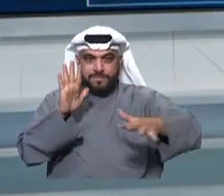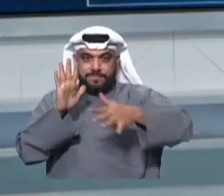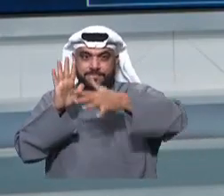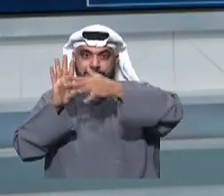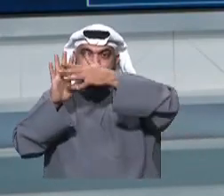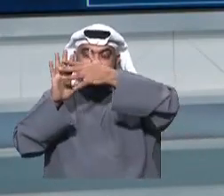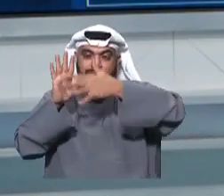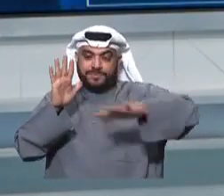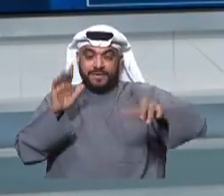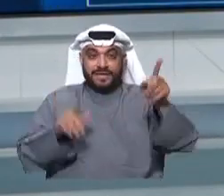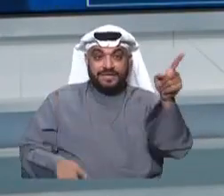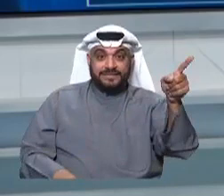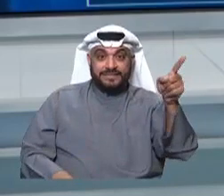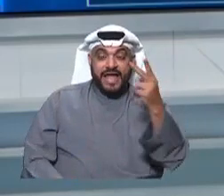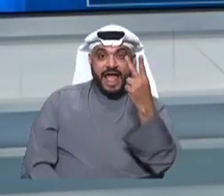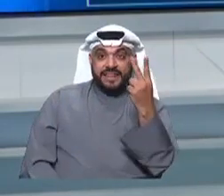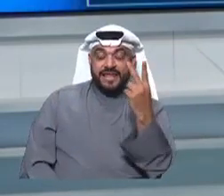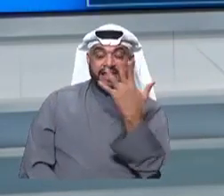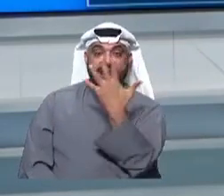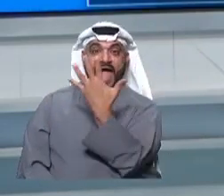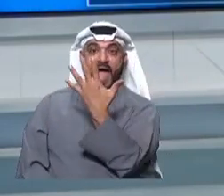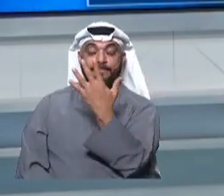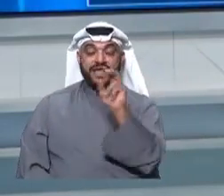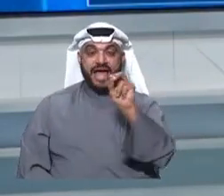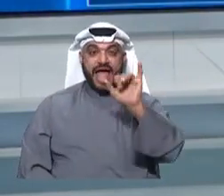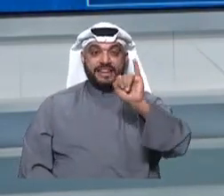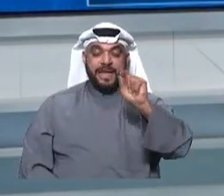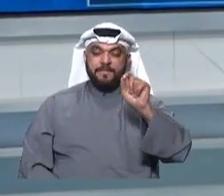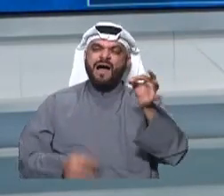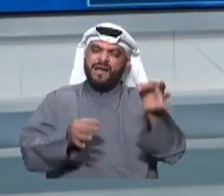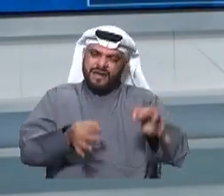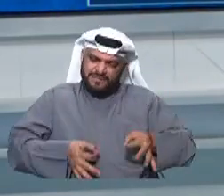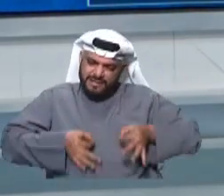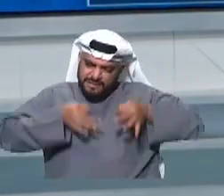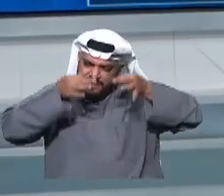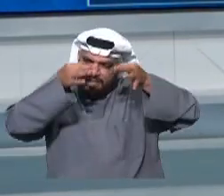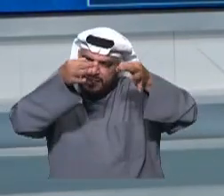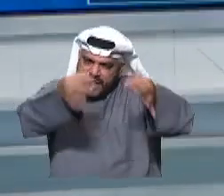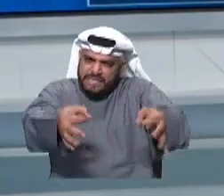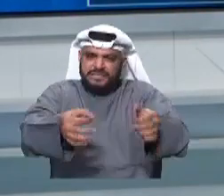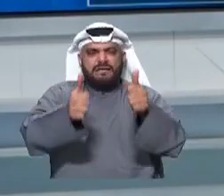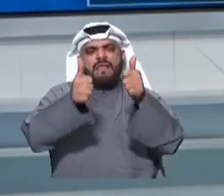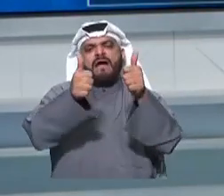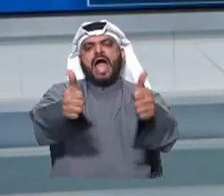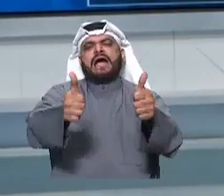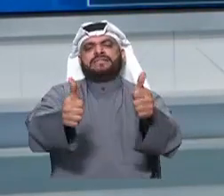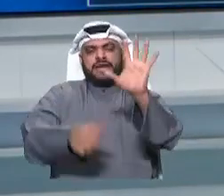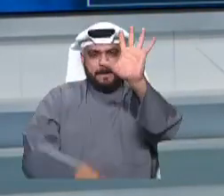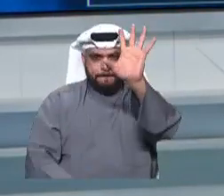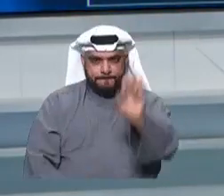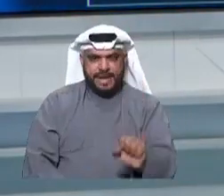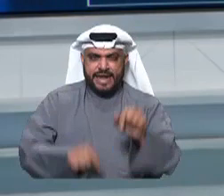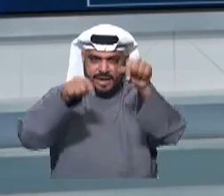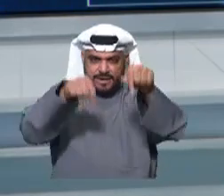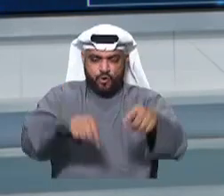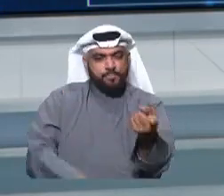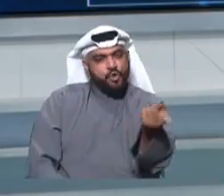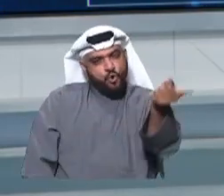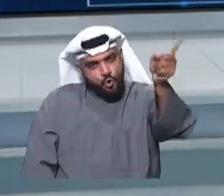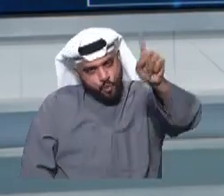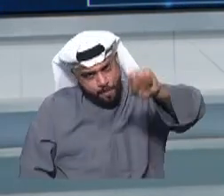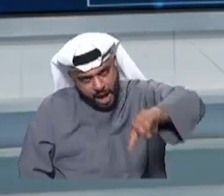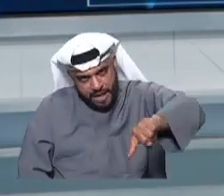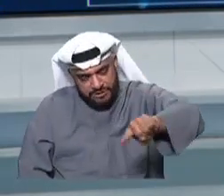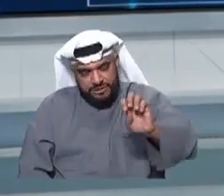2 إلى 6 أقدام، لكن بشكل عام ما ننصحكم ممارسة الأنشطة البحرية خلال هذه الليلة وأيضا حتى